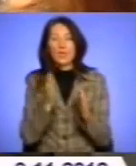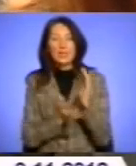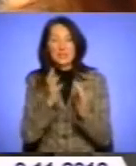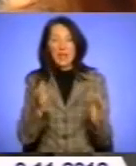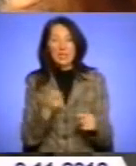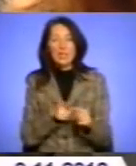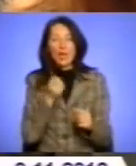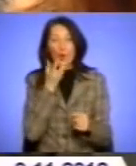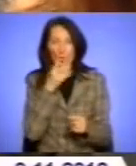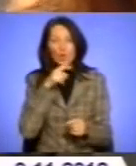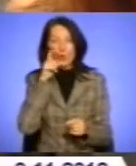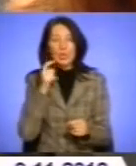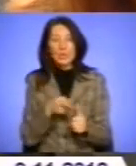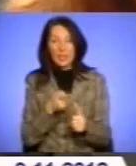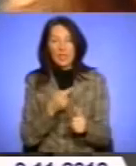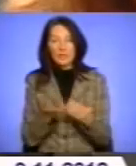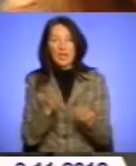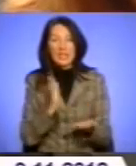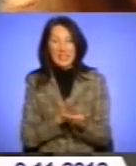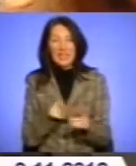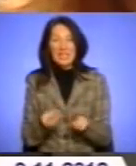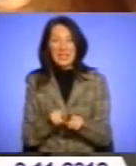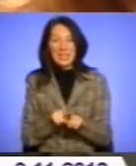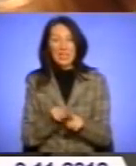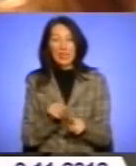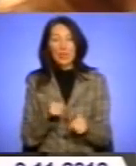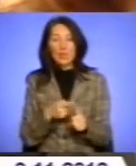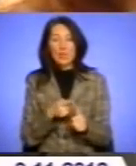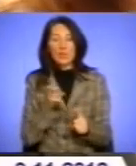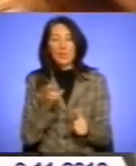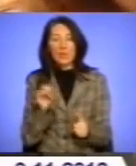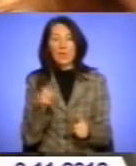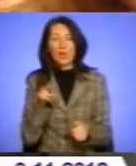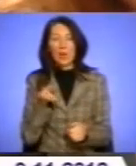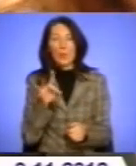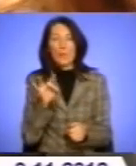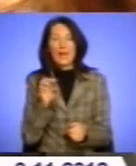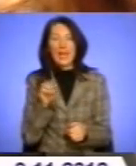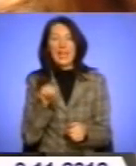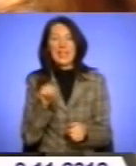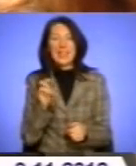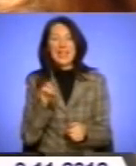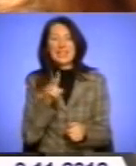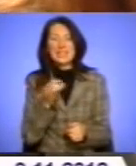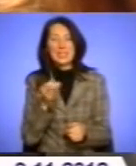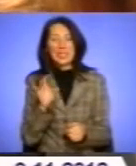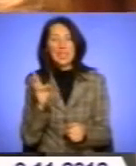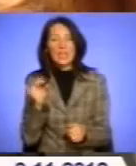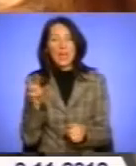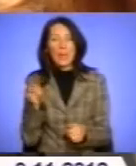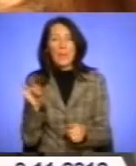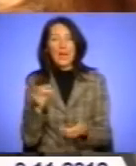такі, які, як кажу, назвали би їх претензійними. Наприклад,